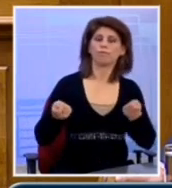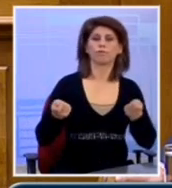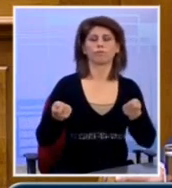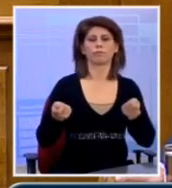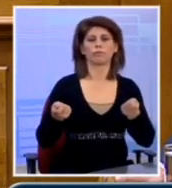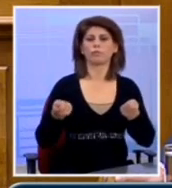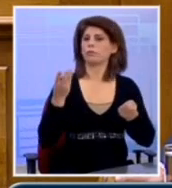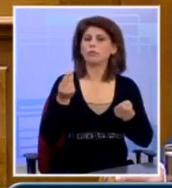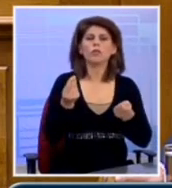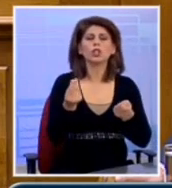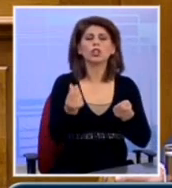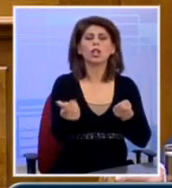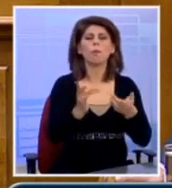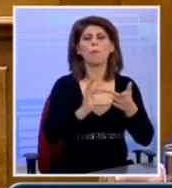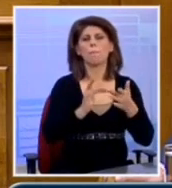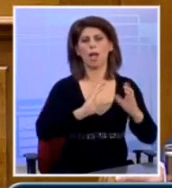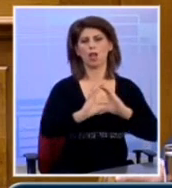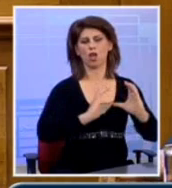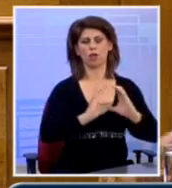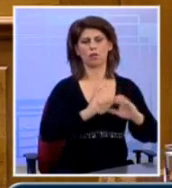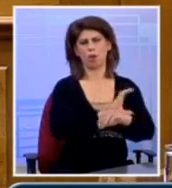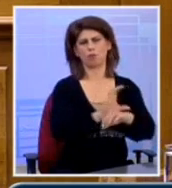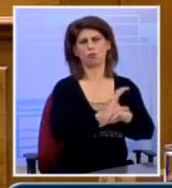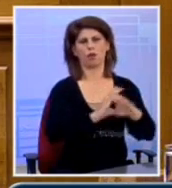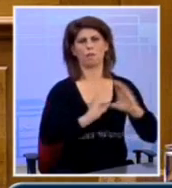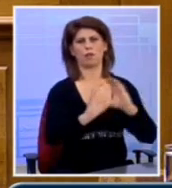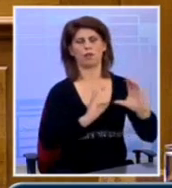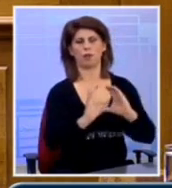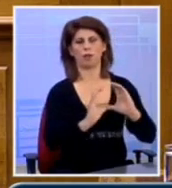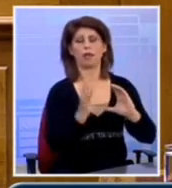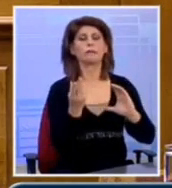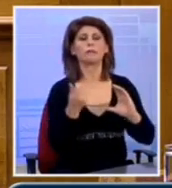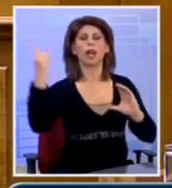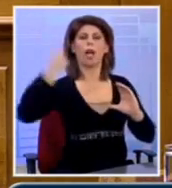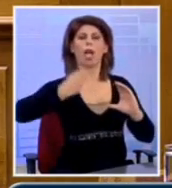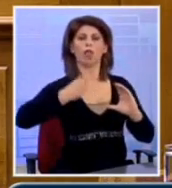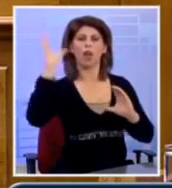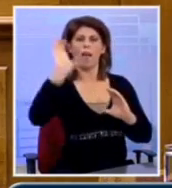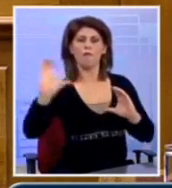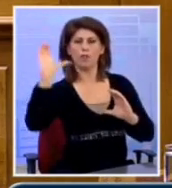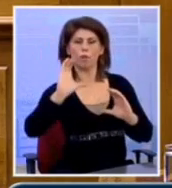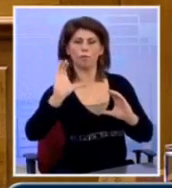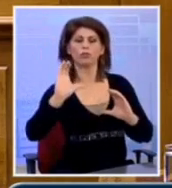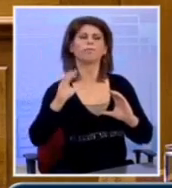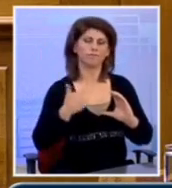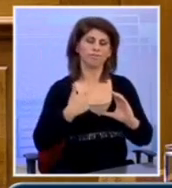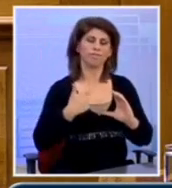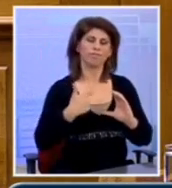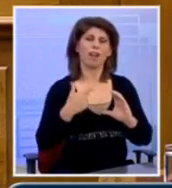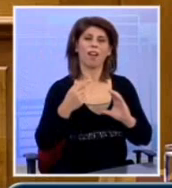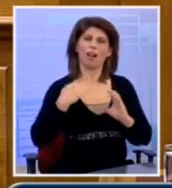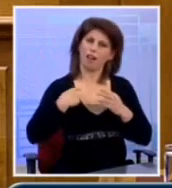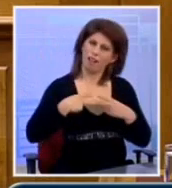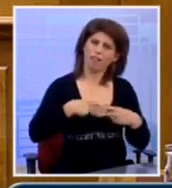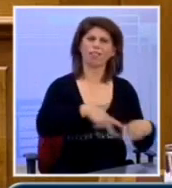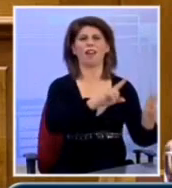την ηλεκτρονική αλληλογραφία, εκτελώντας διαταγές και ταυτόχρονα εκτελώντας τον ελληνικό λαό